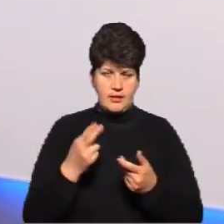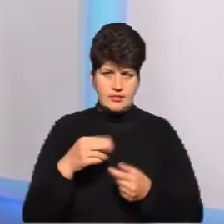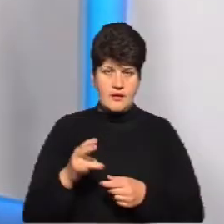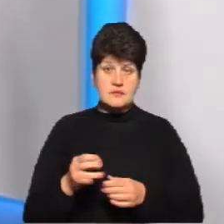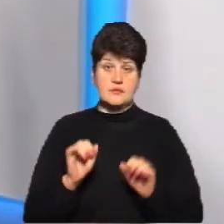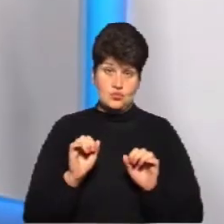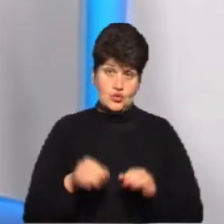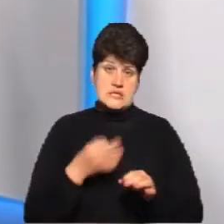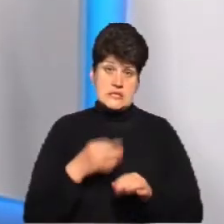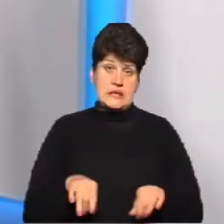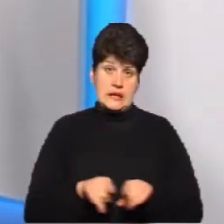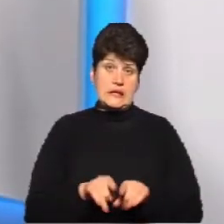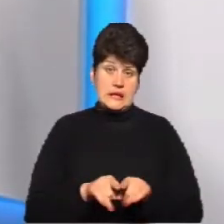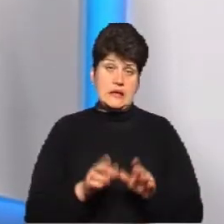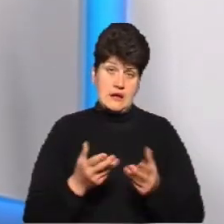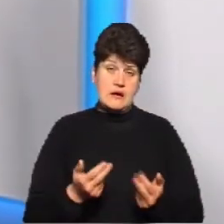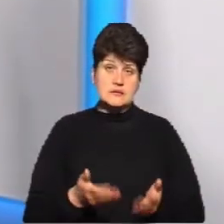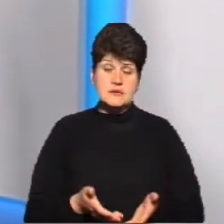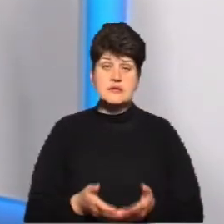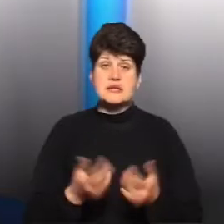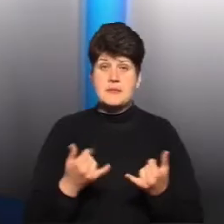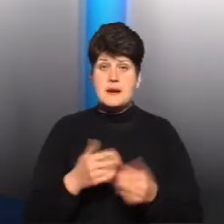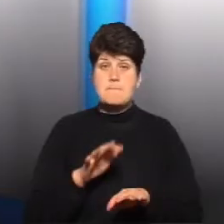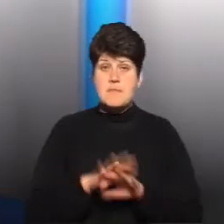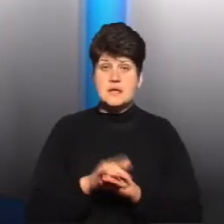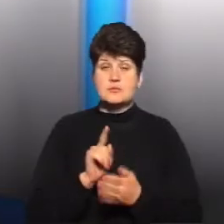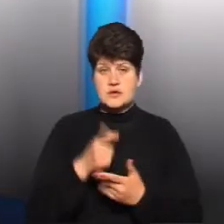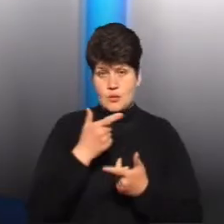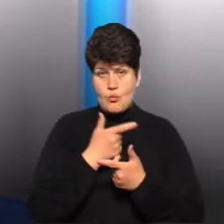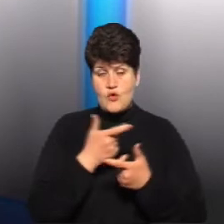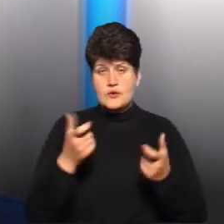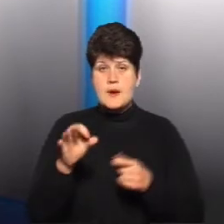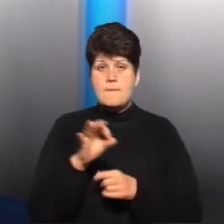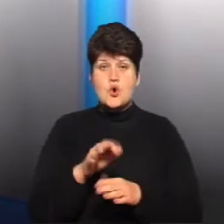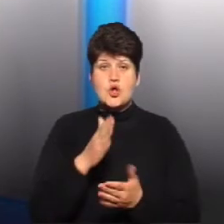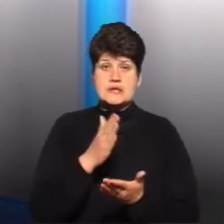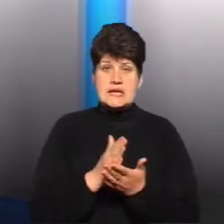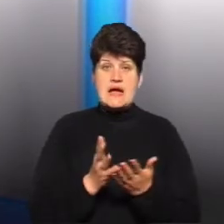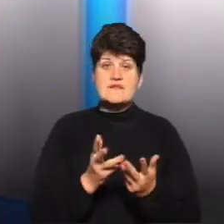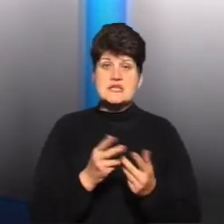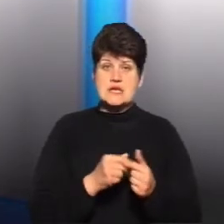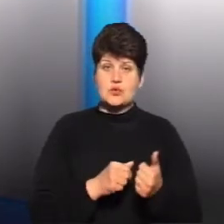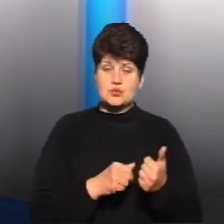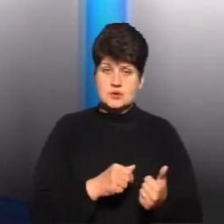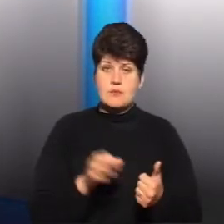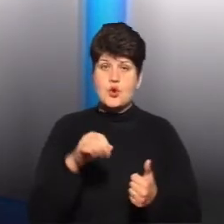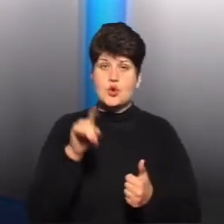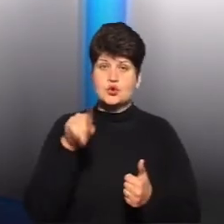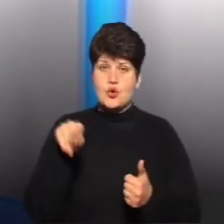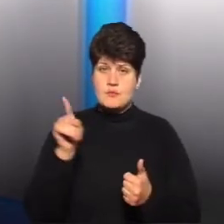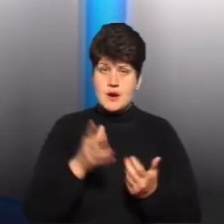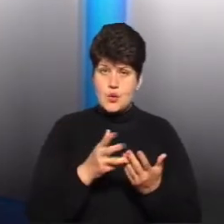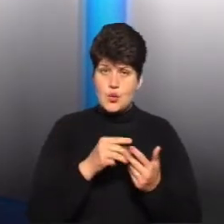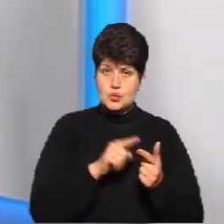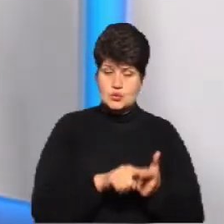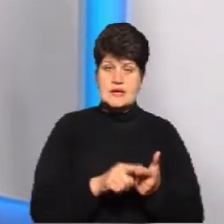що тепер банки мають повідомляти про наявність рахунків, про номера цих рахунків і про залишки